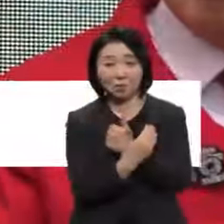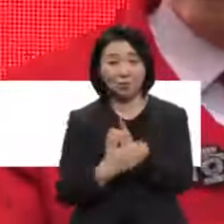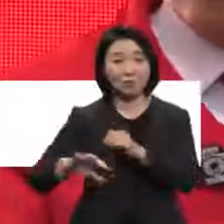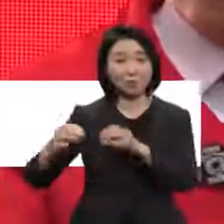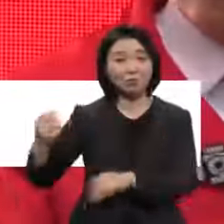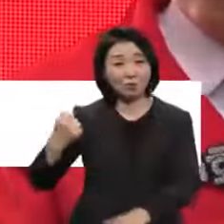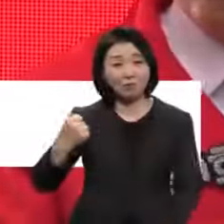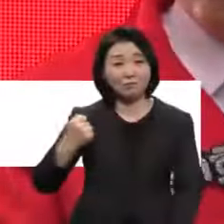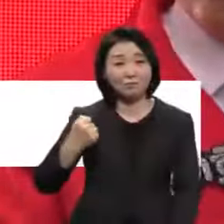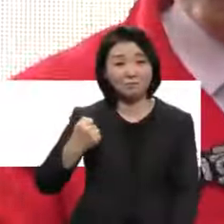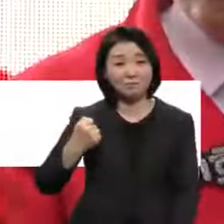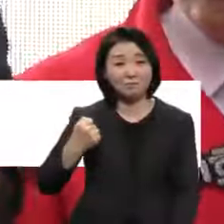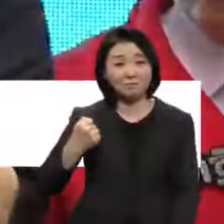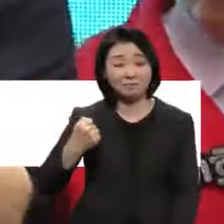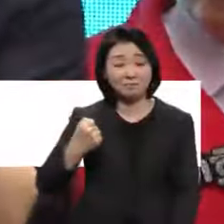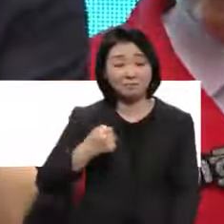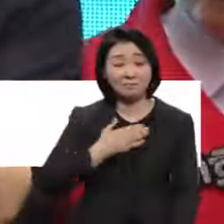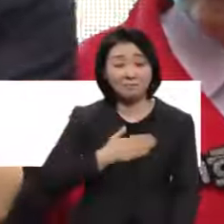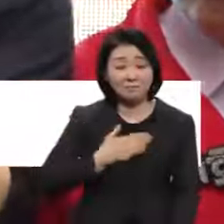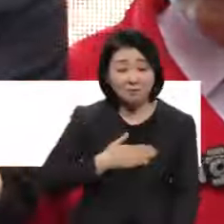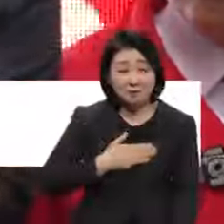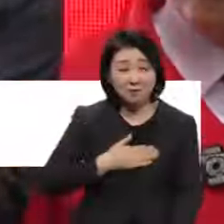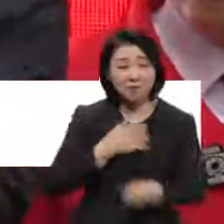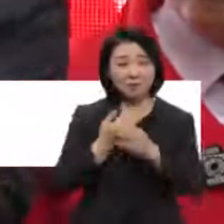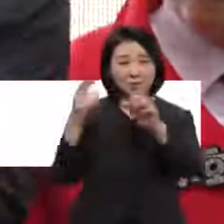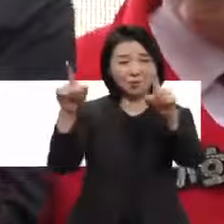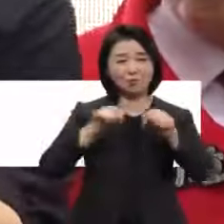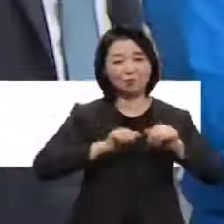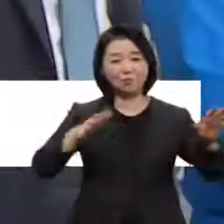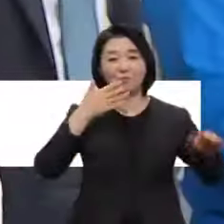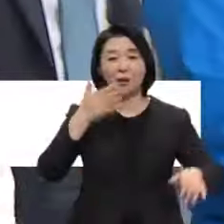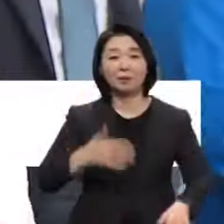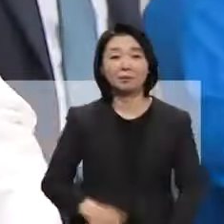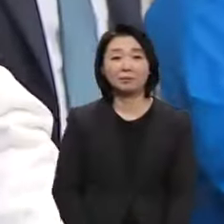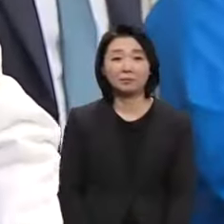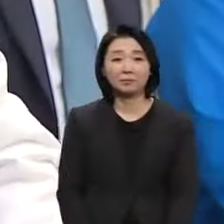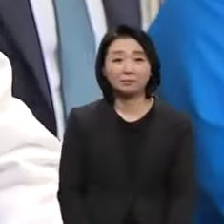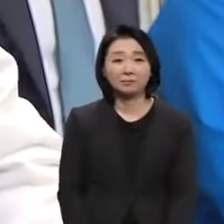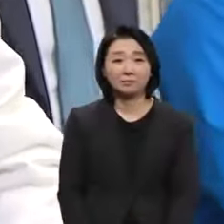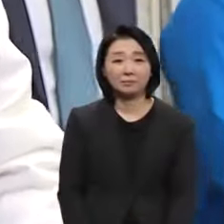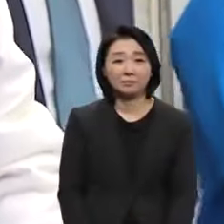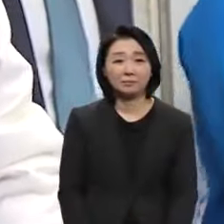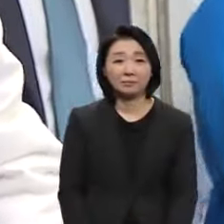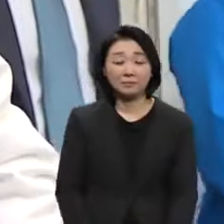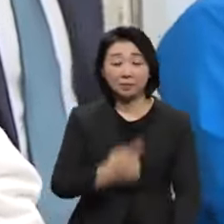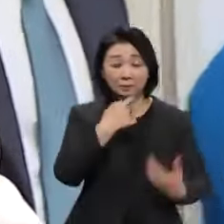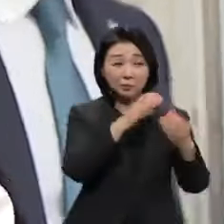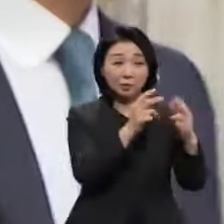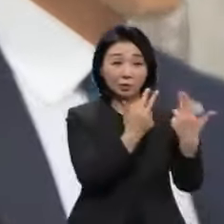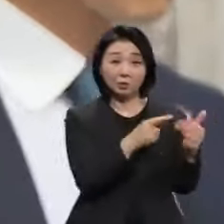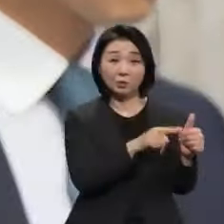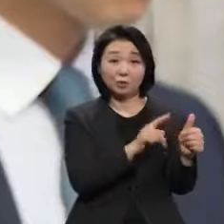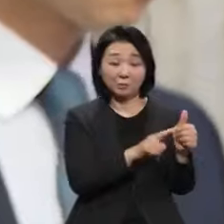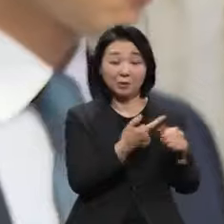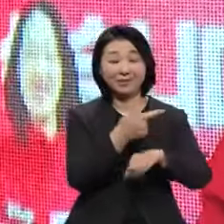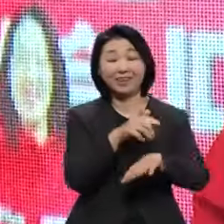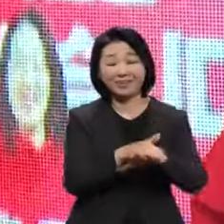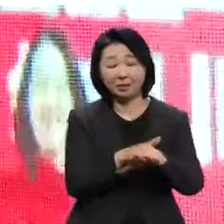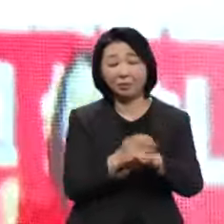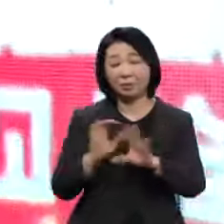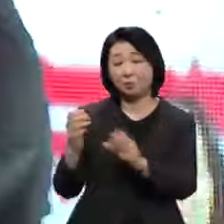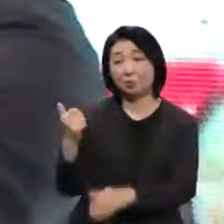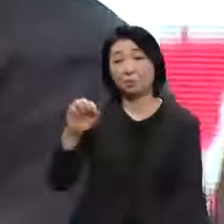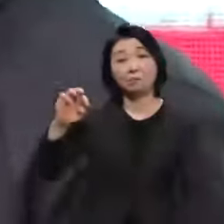기세와 힘이 전국으로 퍼질 겁니다. 내일 더불어민주당 이재명 대표는 대전에서,